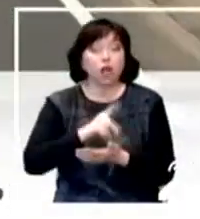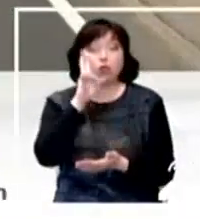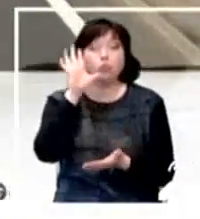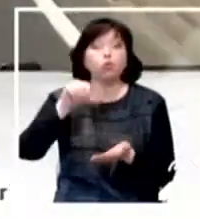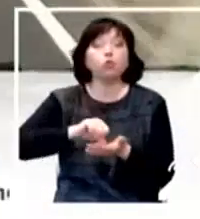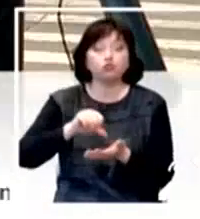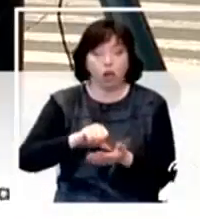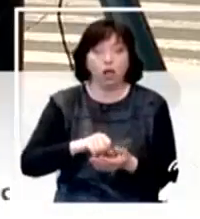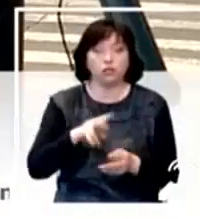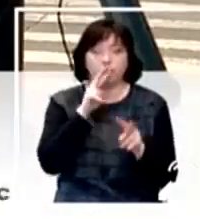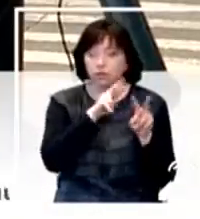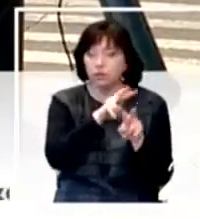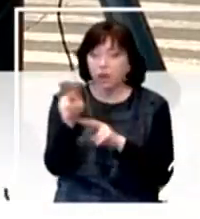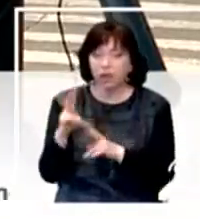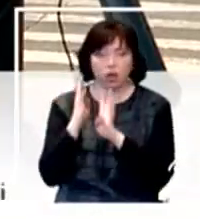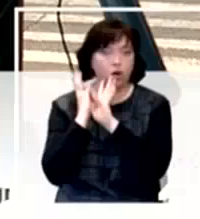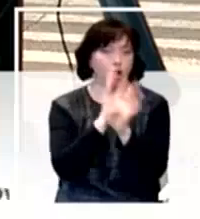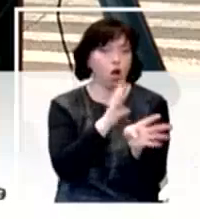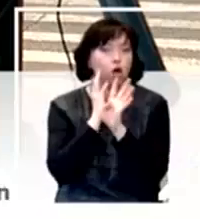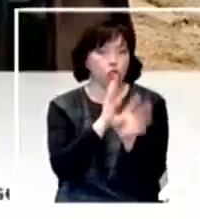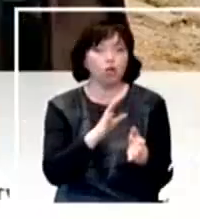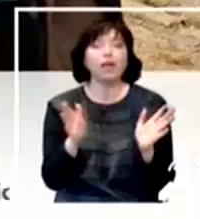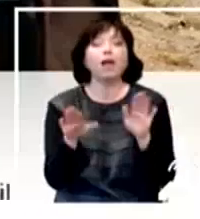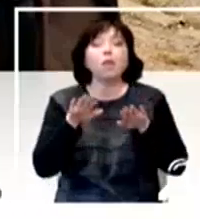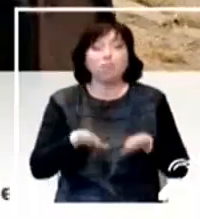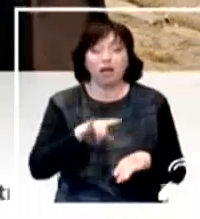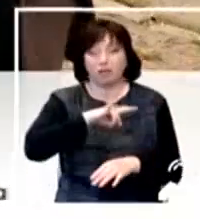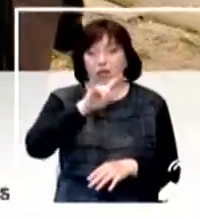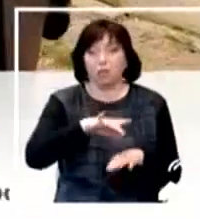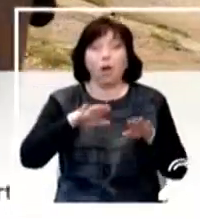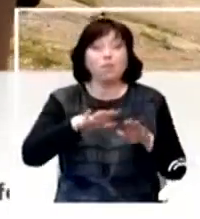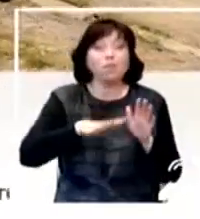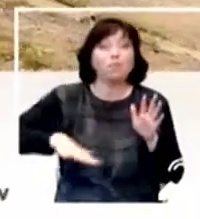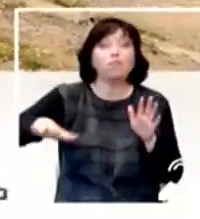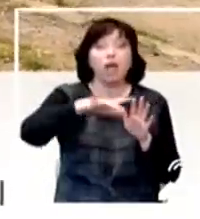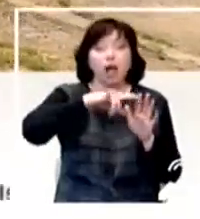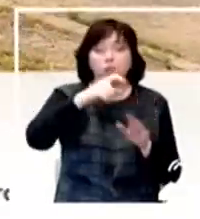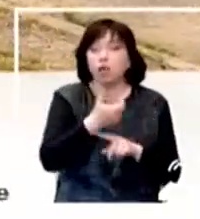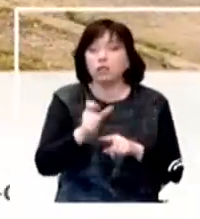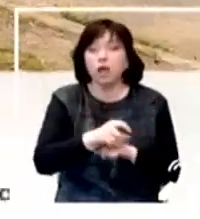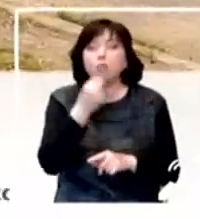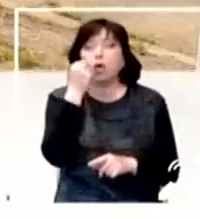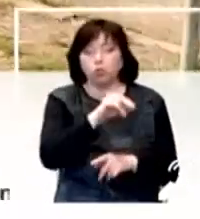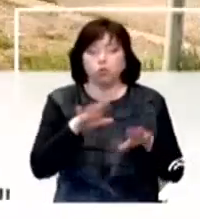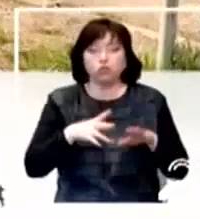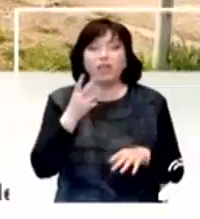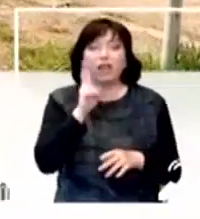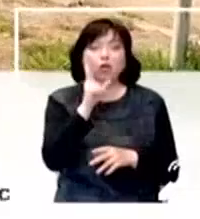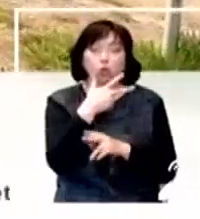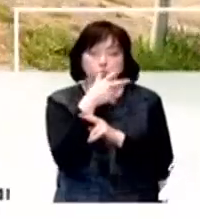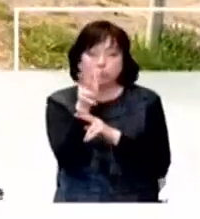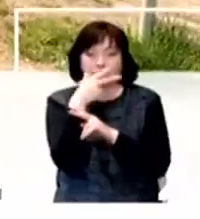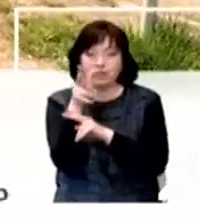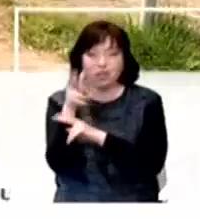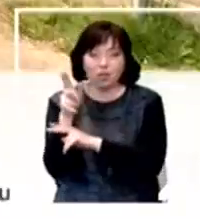vor putea filma coloanele oficiale și din fața aeroportului. Zona din fața aeroportului este cel mai bun loc pentru operatorii de imagine